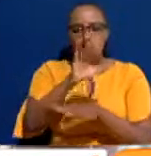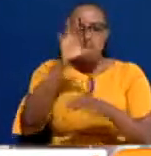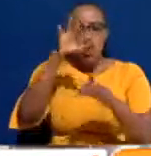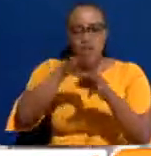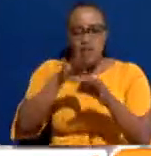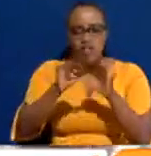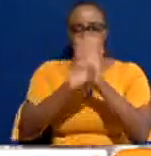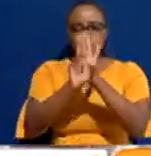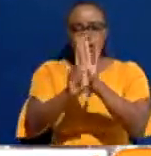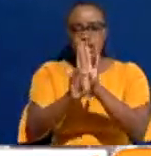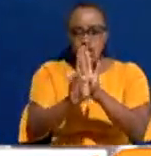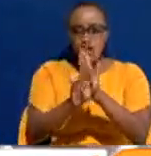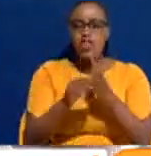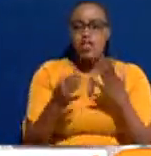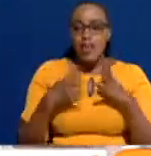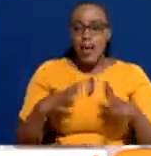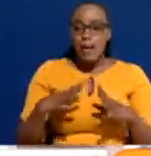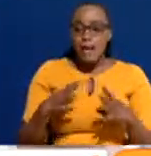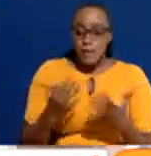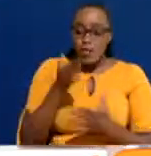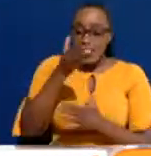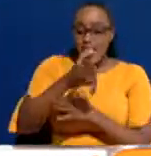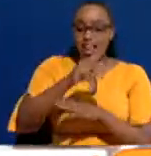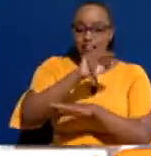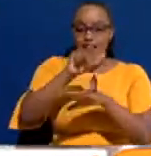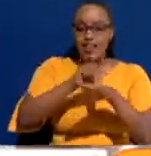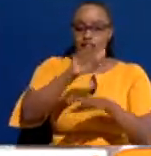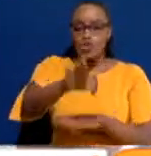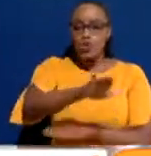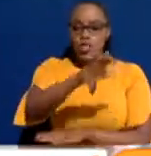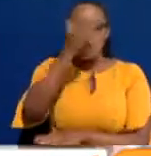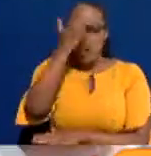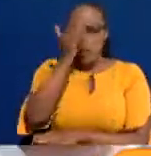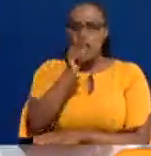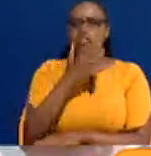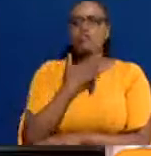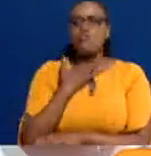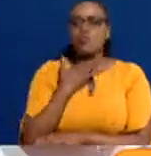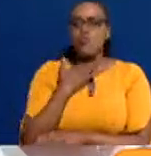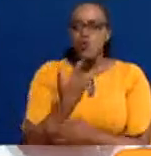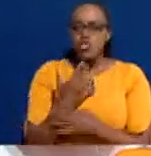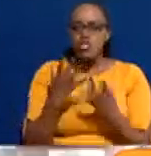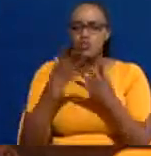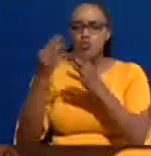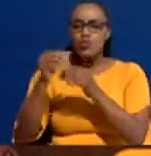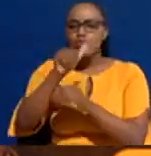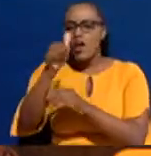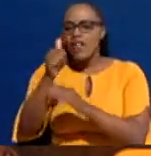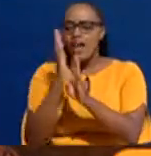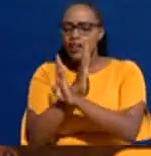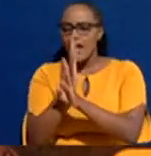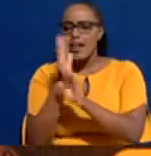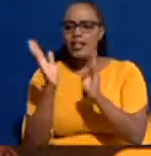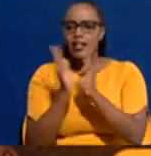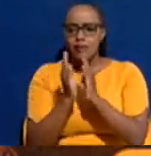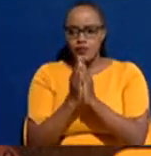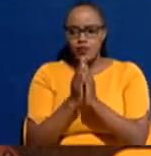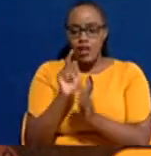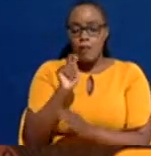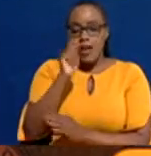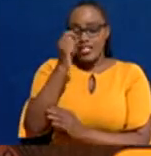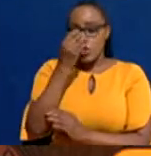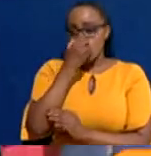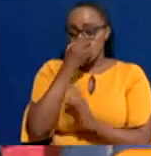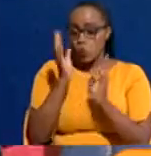to represent the views of people on the floor of the house. Why do you want to go behind closed curtains? Mkutano wa rais ulijiri